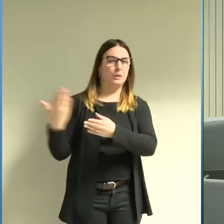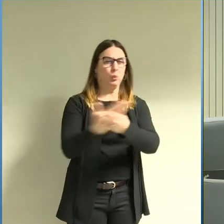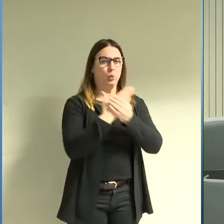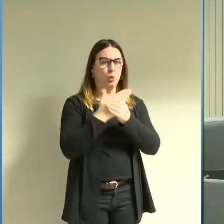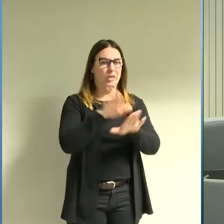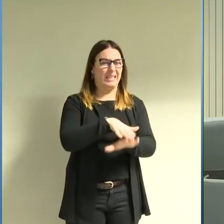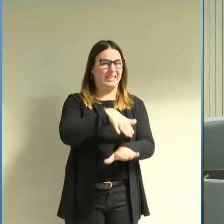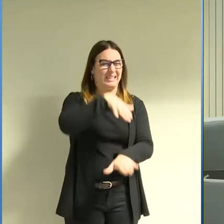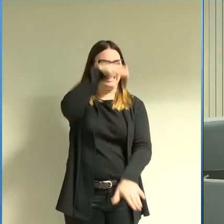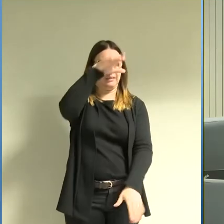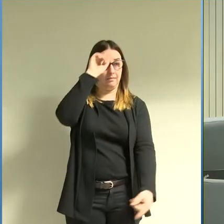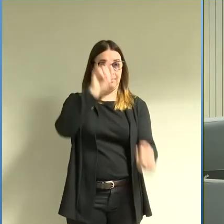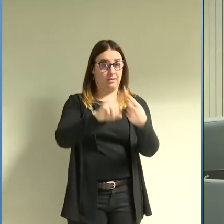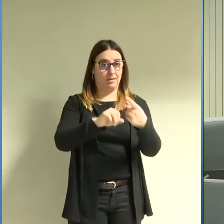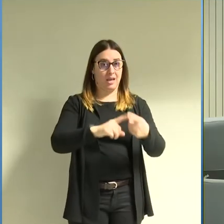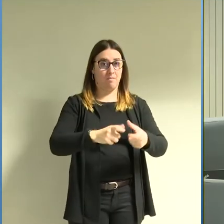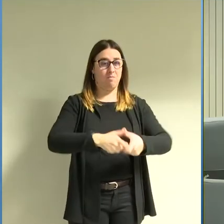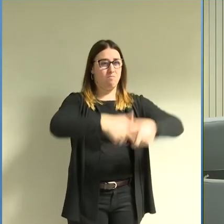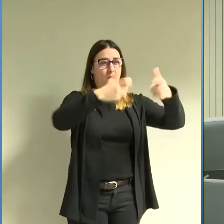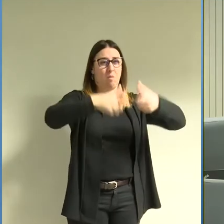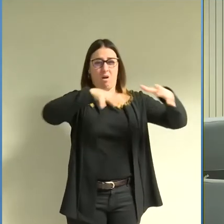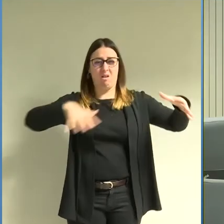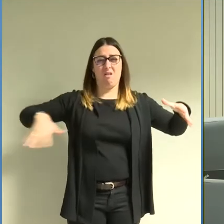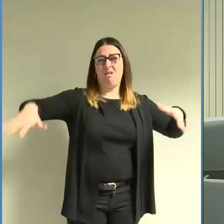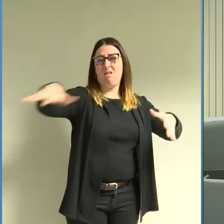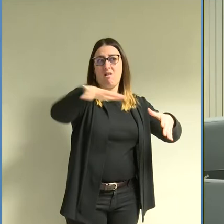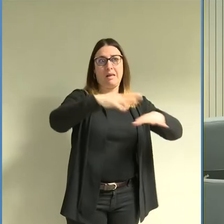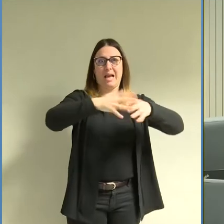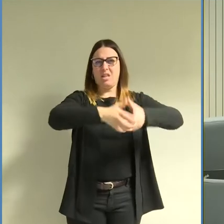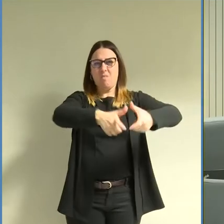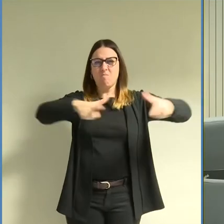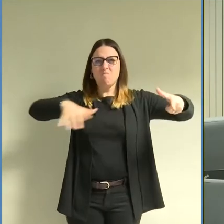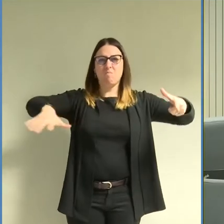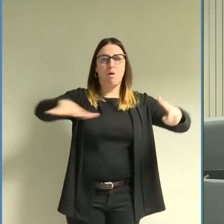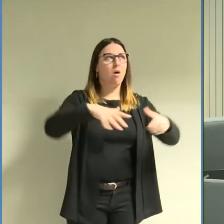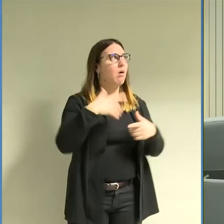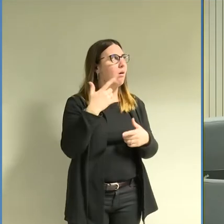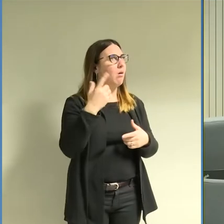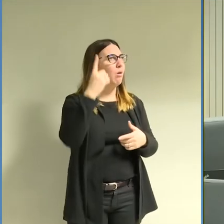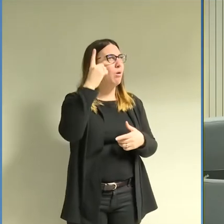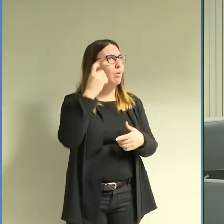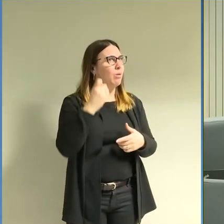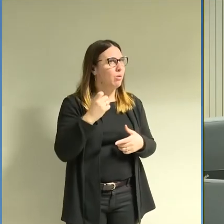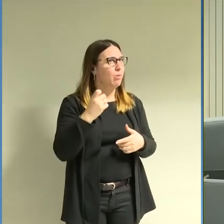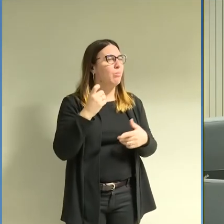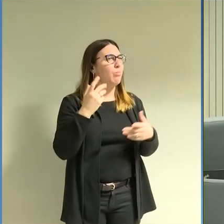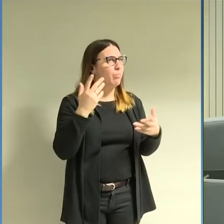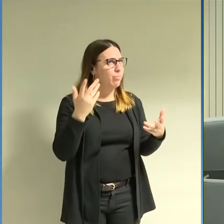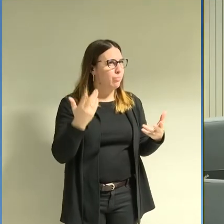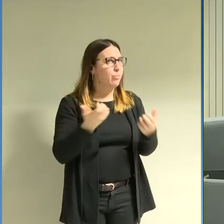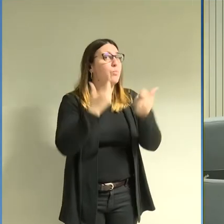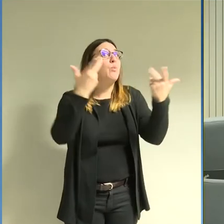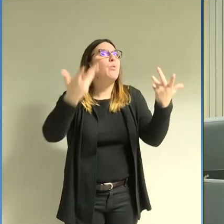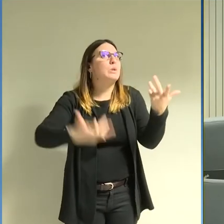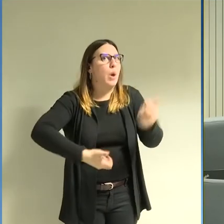qui concernent donc ce grand quartier de grenoble engagé donc depuis tout petit depuis des nombreuses années